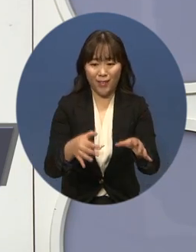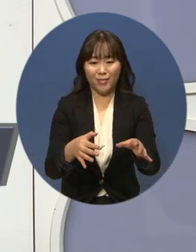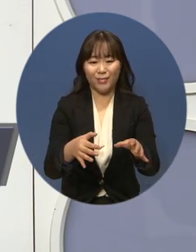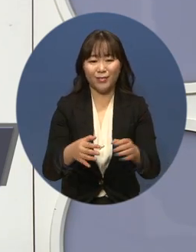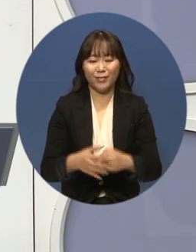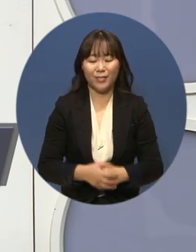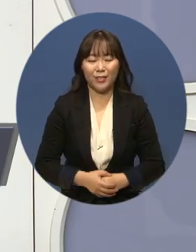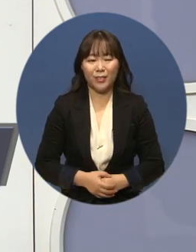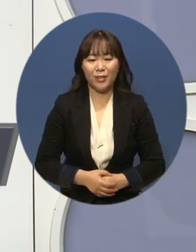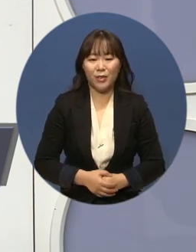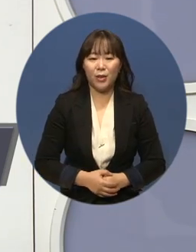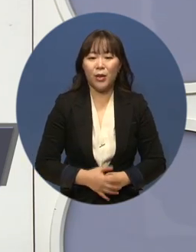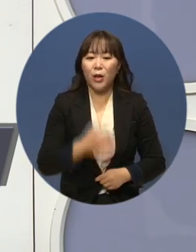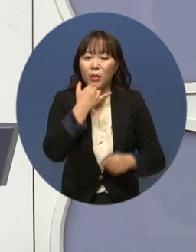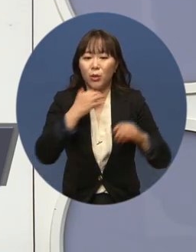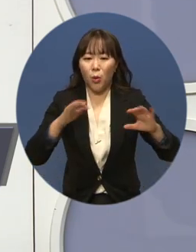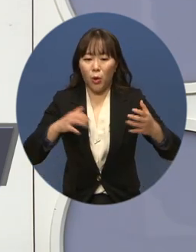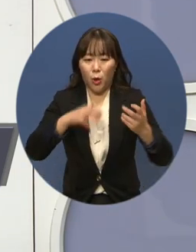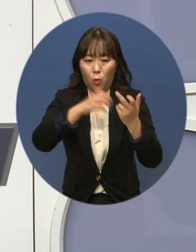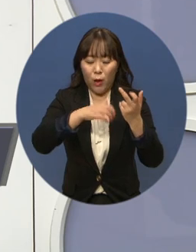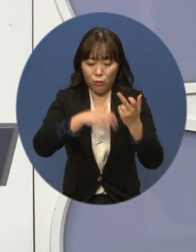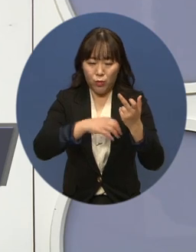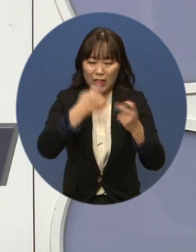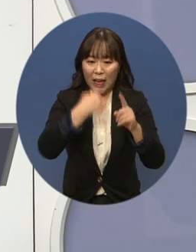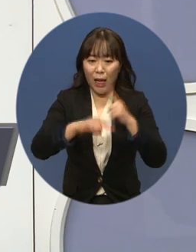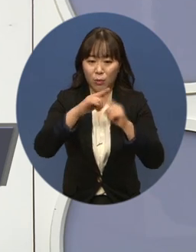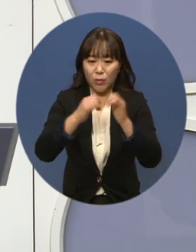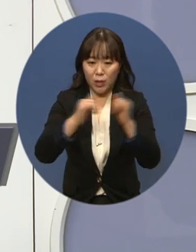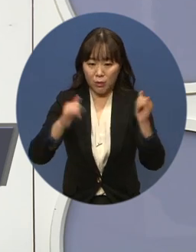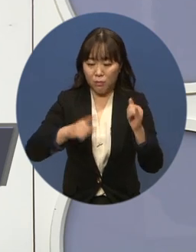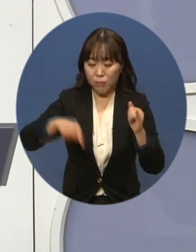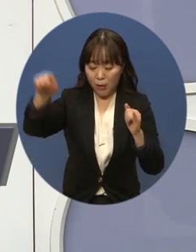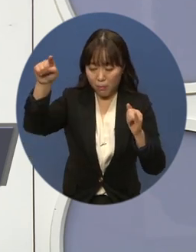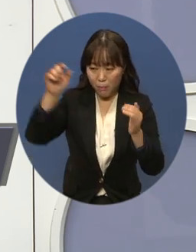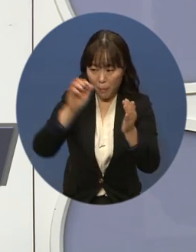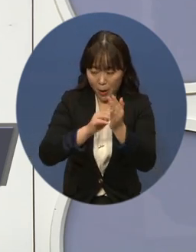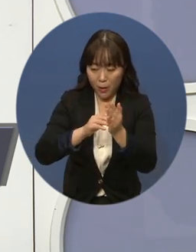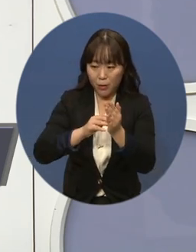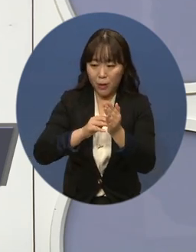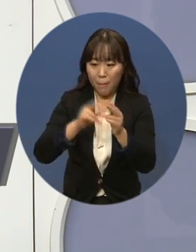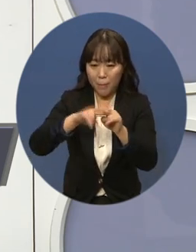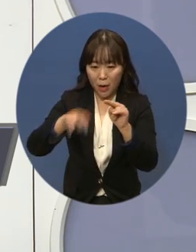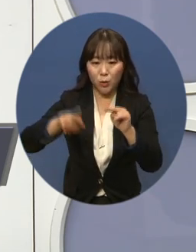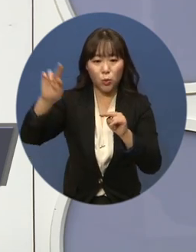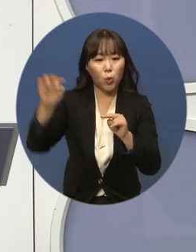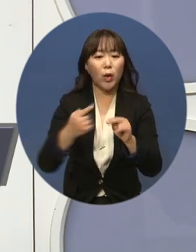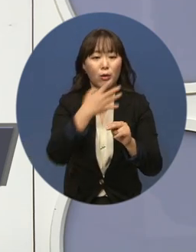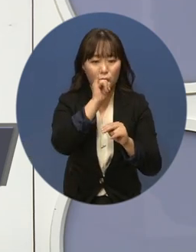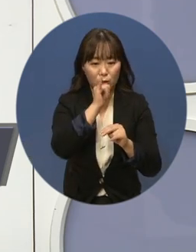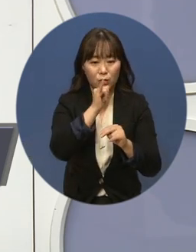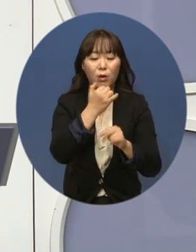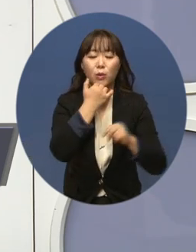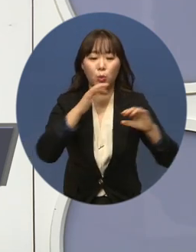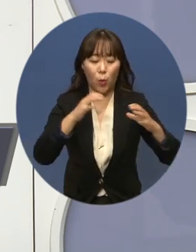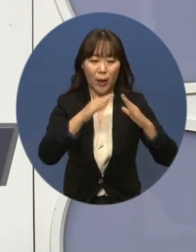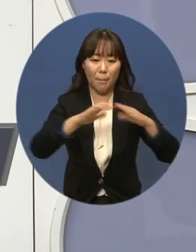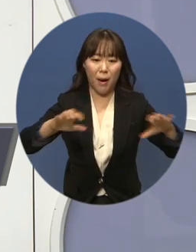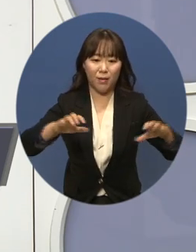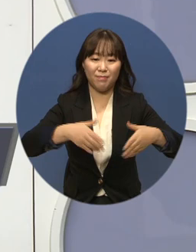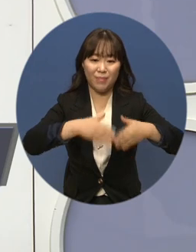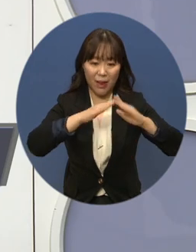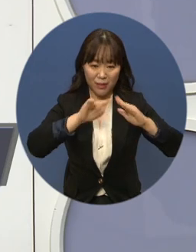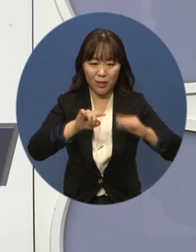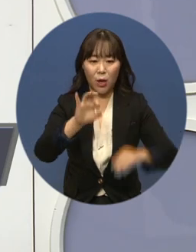떨어뜨리고요. 독일 강북 간호사들이 갔다가 이제 은퇴하고 돌아와서 살 수 있는 독일 마을을 만들었는데 그게